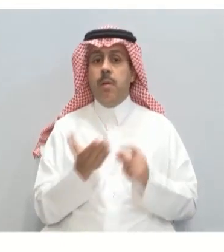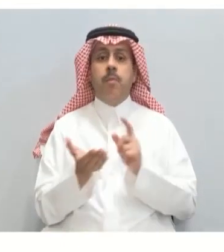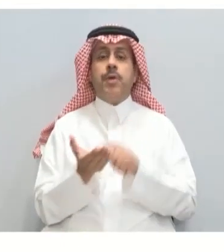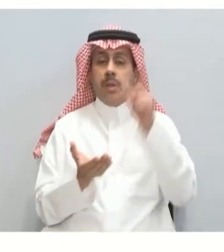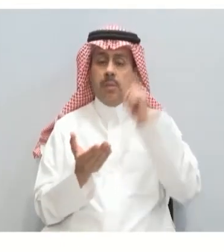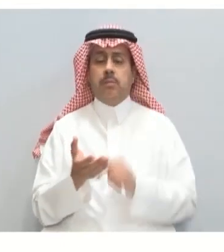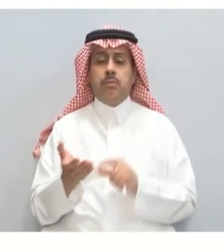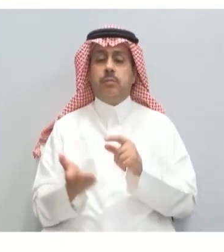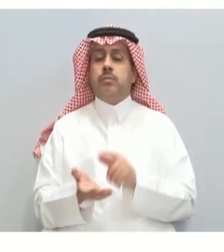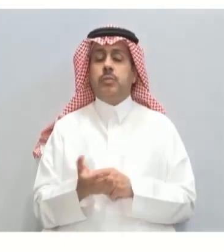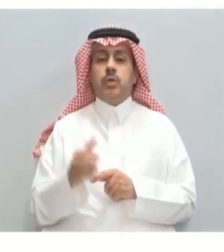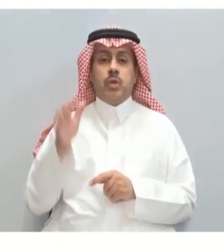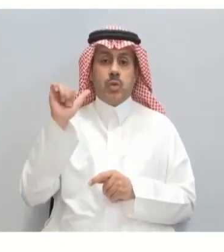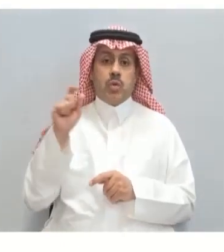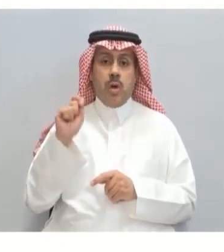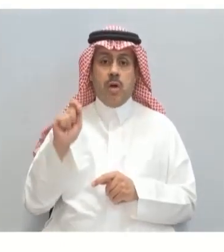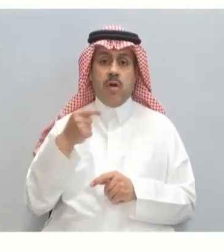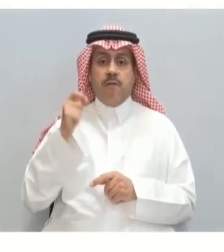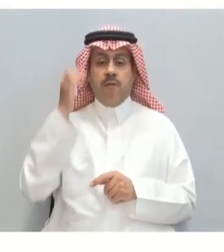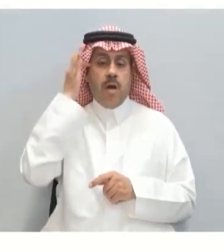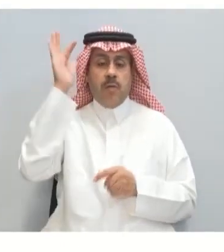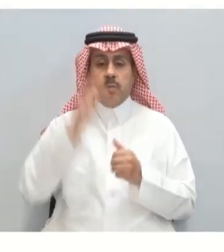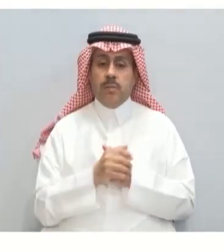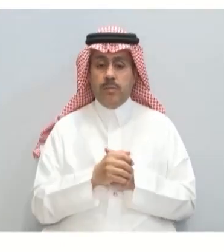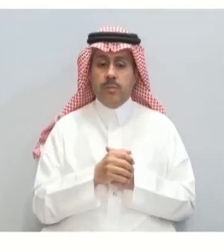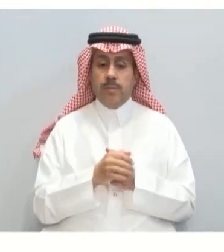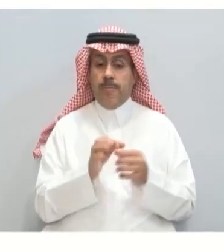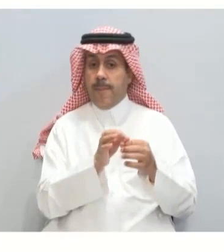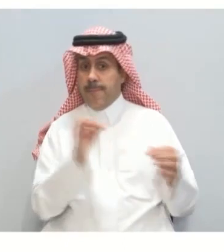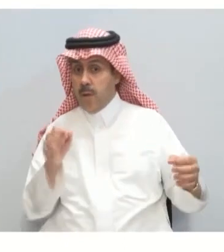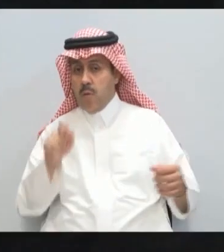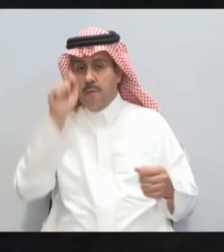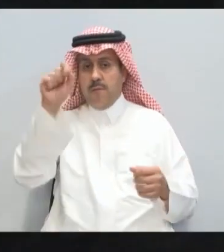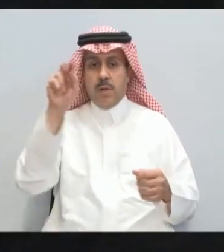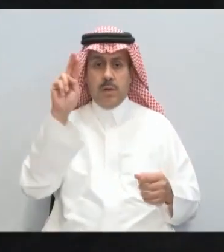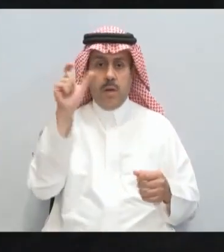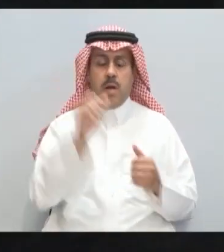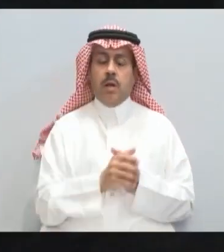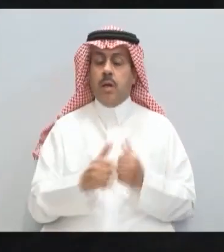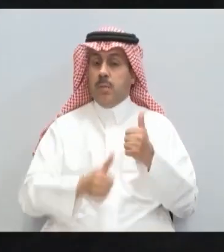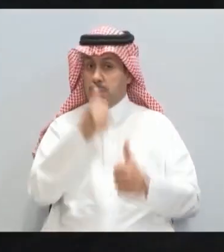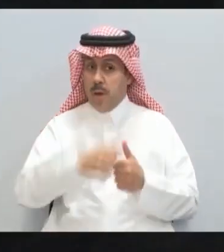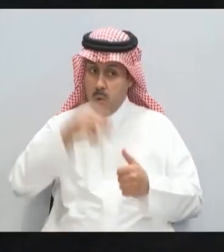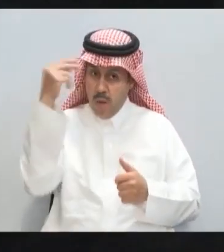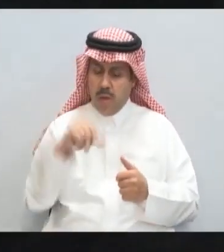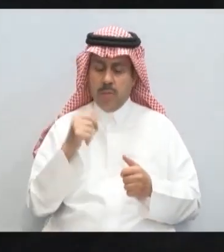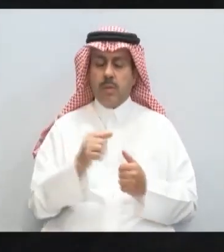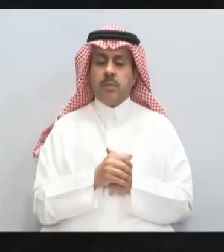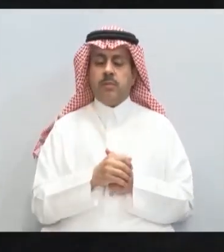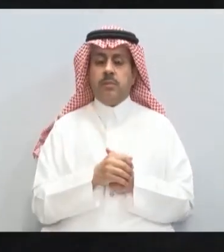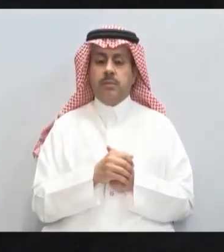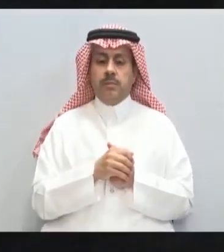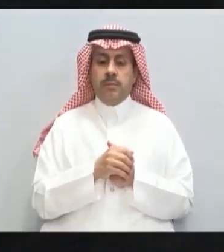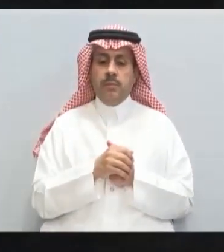يصرفه كيف يشاء في قوله واتقوا فتنه يعني اتقوا بلاء وعذابا ومحنه